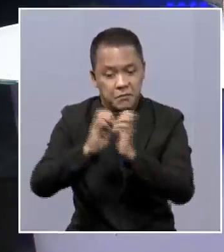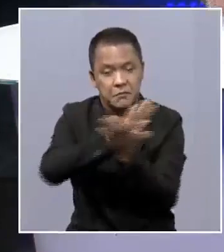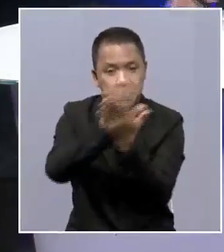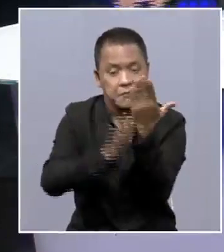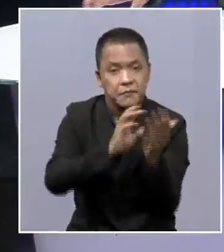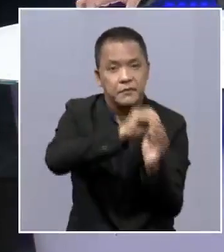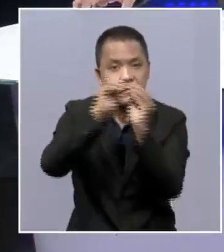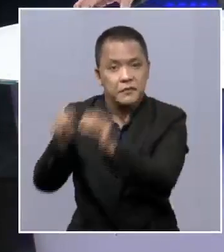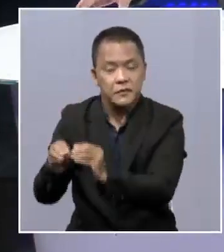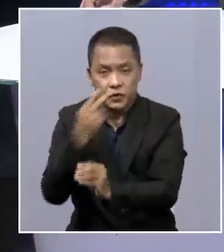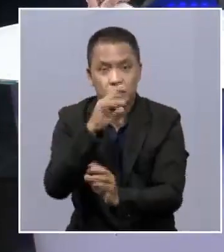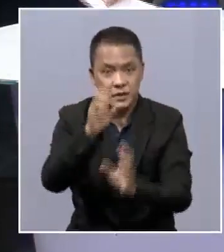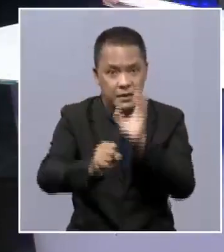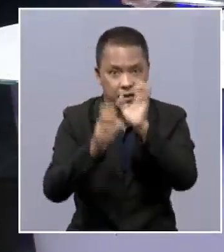ดพรรคเพื่อไทยอีกคนนึงไปอยู่รวมไทยสร้างชาติส่วนอีกคนนึงเนี่ยจะยังอยู่พลังประชารัฐเรื่องนี้พลเอกประวิตรก็ปฏิเสธการตอบเ